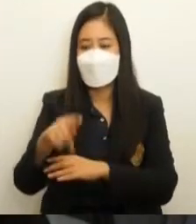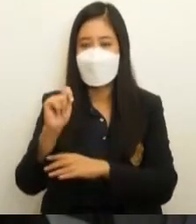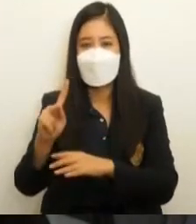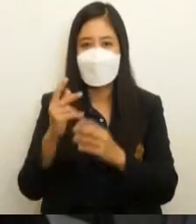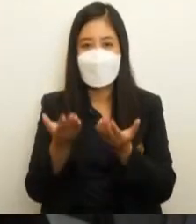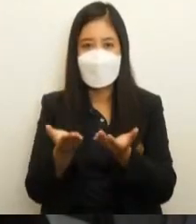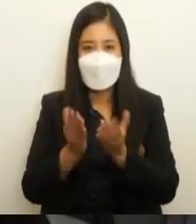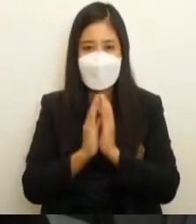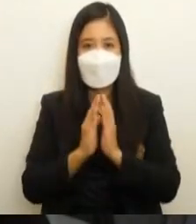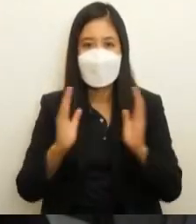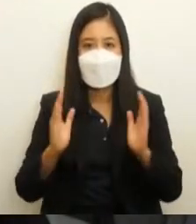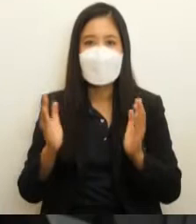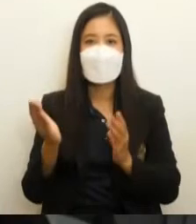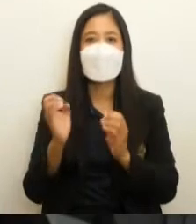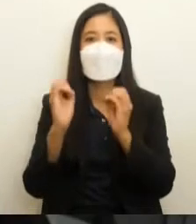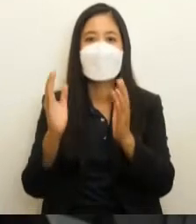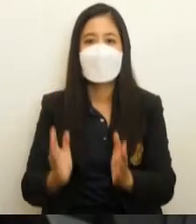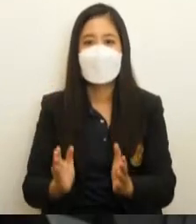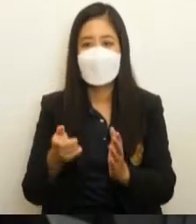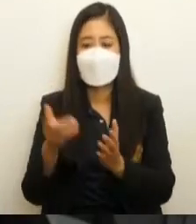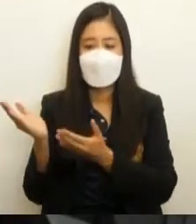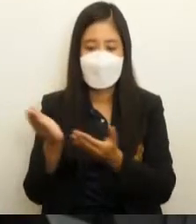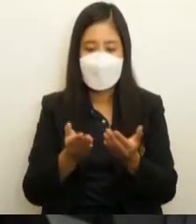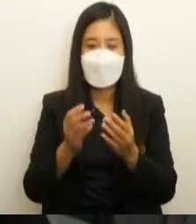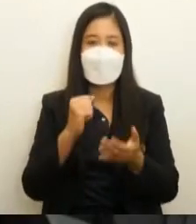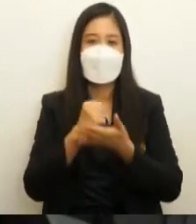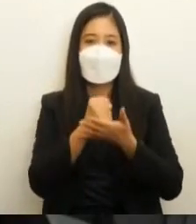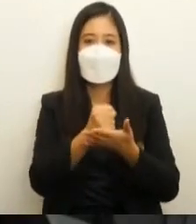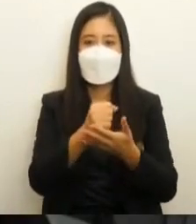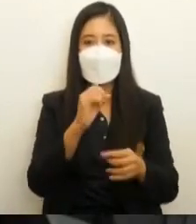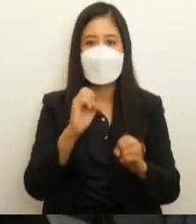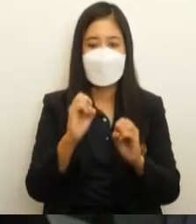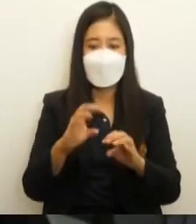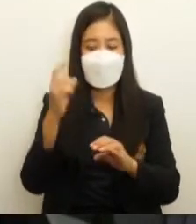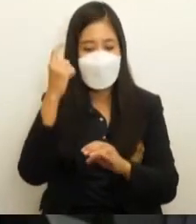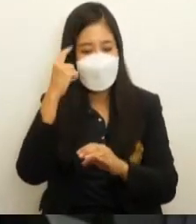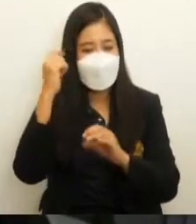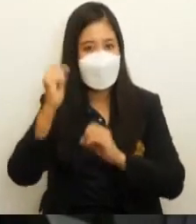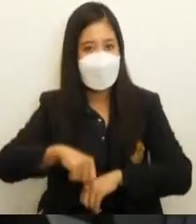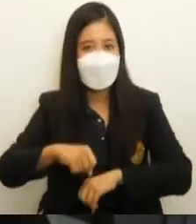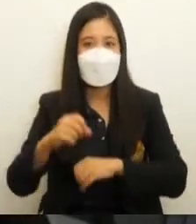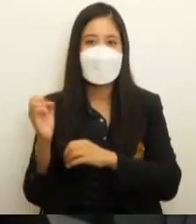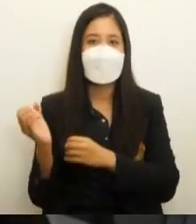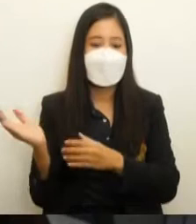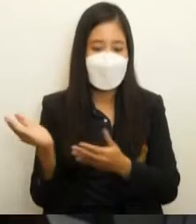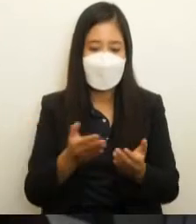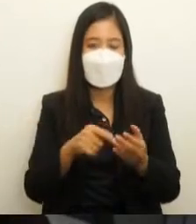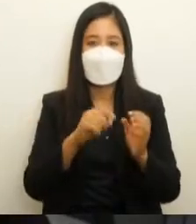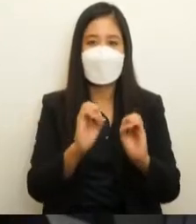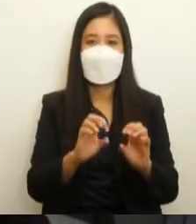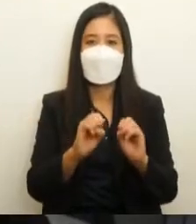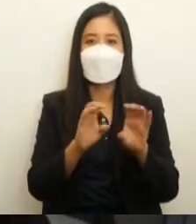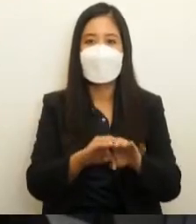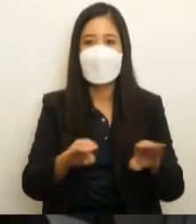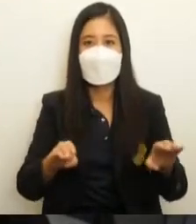นะคะที่ให้ความอนุเคราะห์ทั้งเรื่องของเวลาความรู้และสร้างเด็กไปด้วยกันคุณภาพเกิด